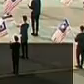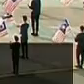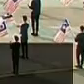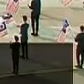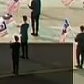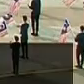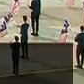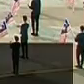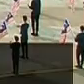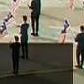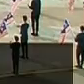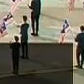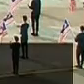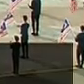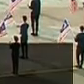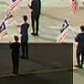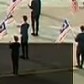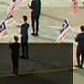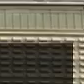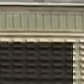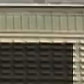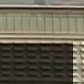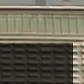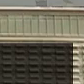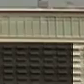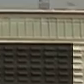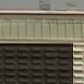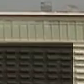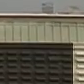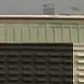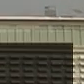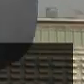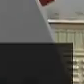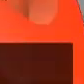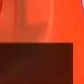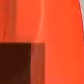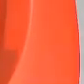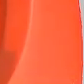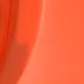Semangat sayangi Malaysiaku terselah di Putrajaya.